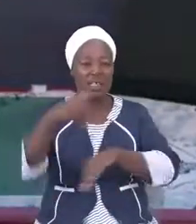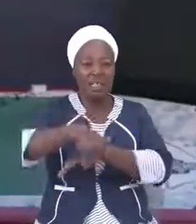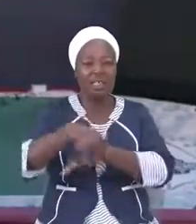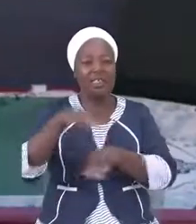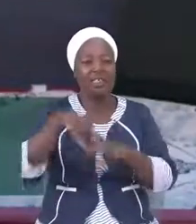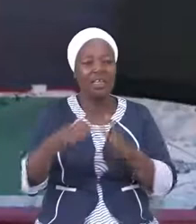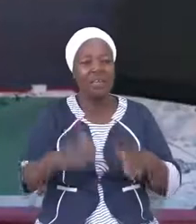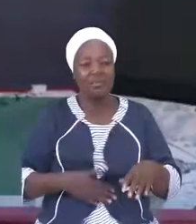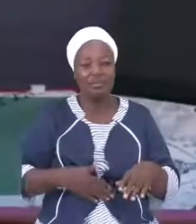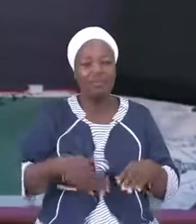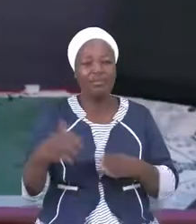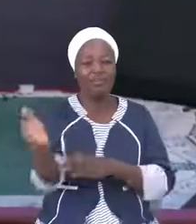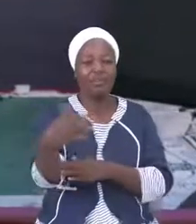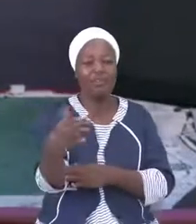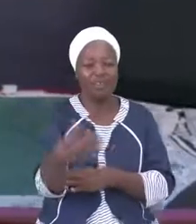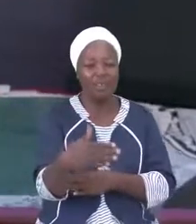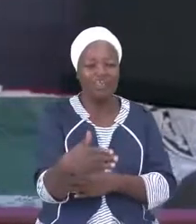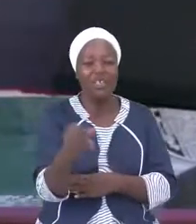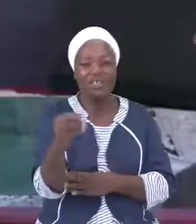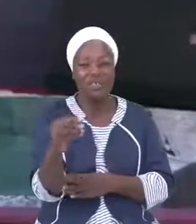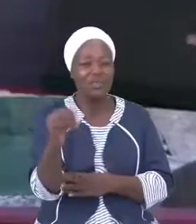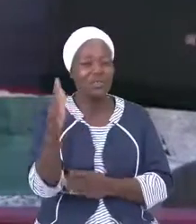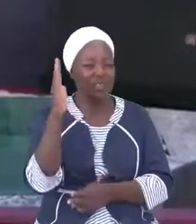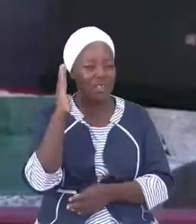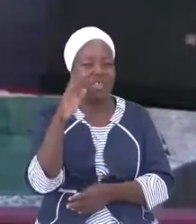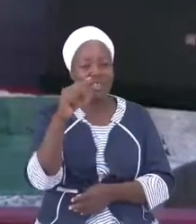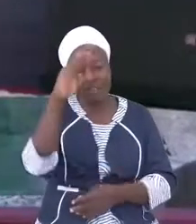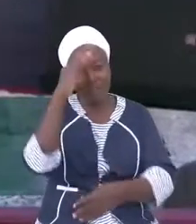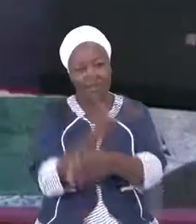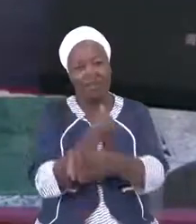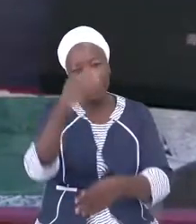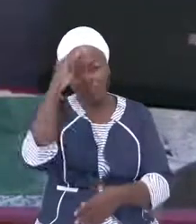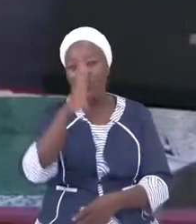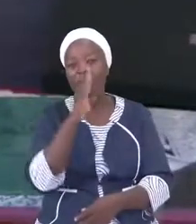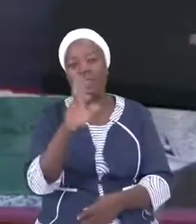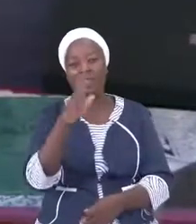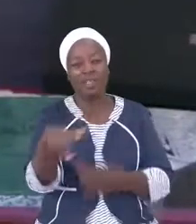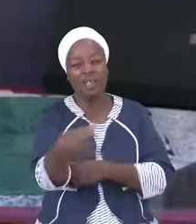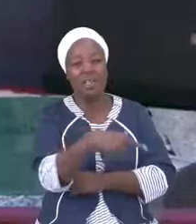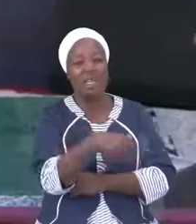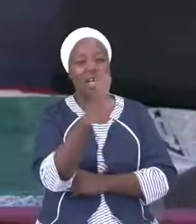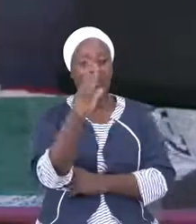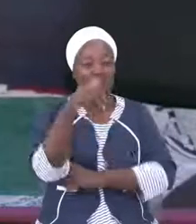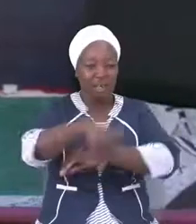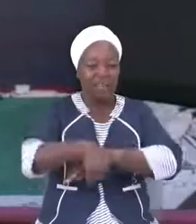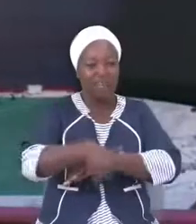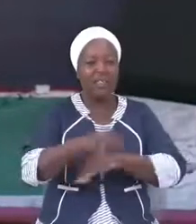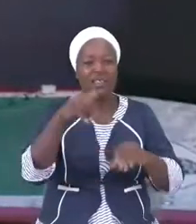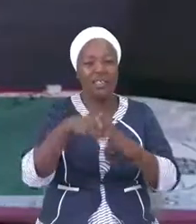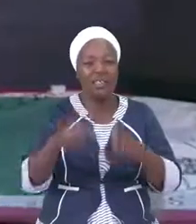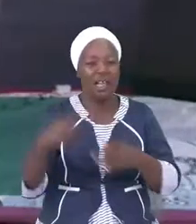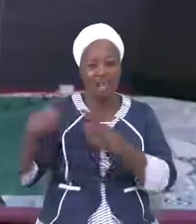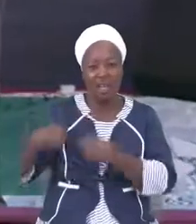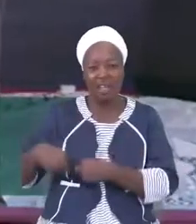Matthieu 12, 40. Car de même que Jonas fut 3 jours et 3 nuits dans le ventre d'un grand poisson, de même le Fils de